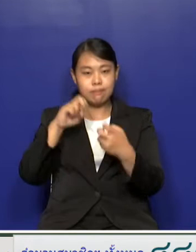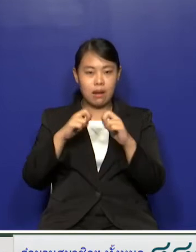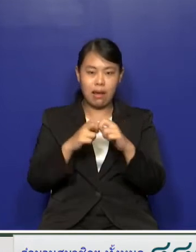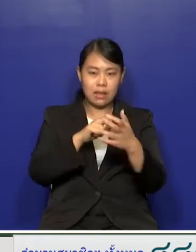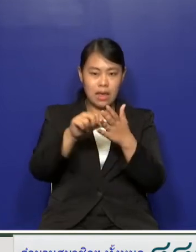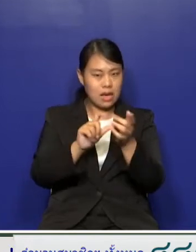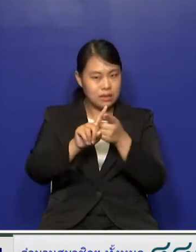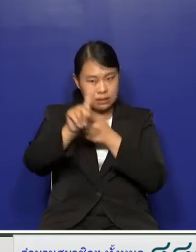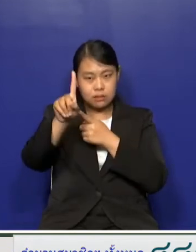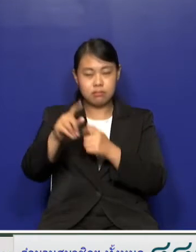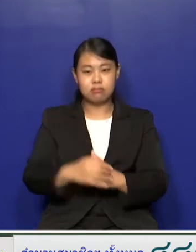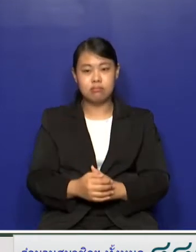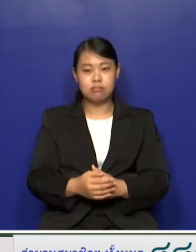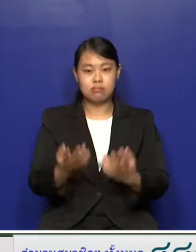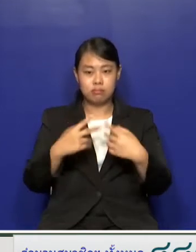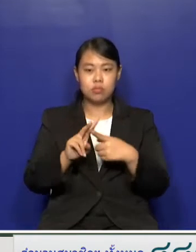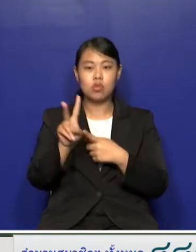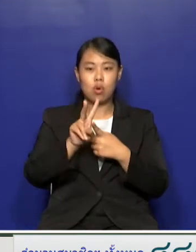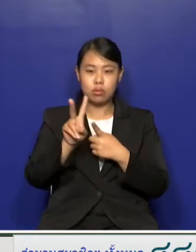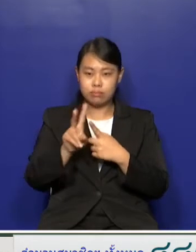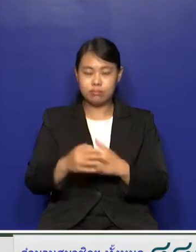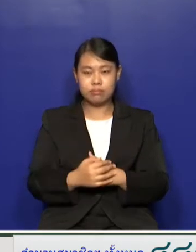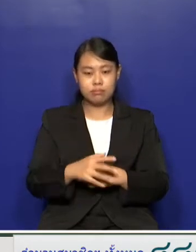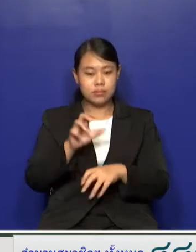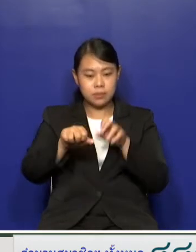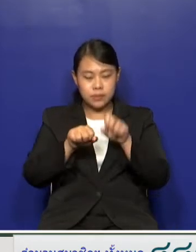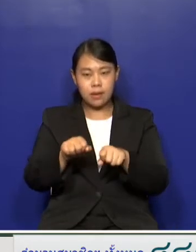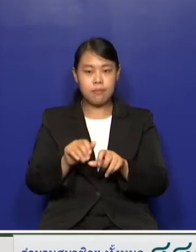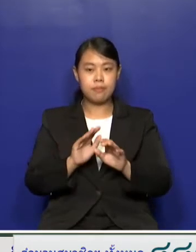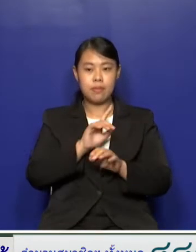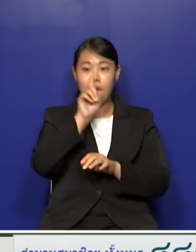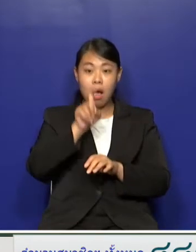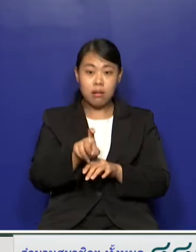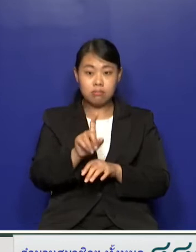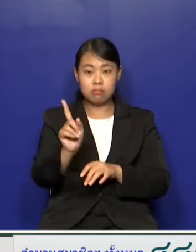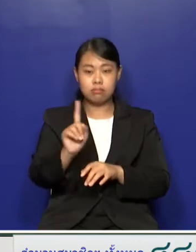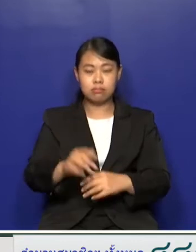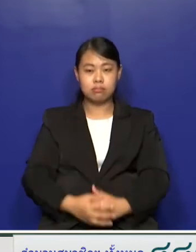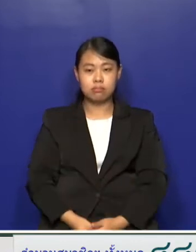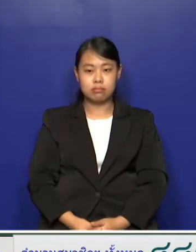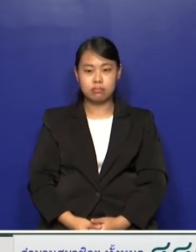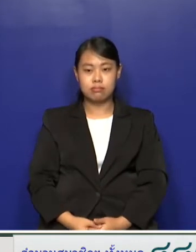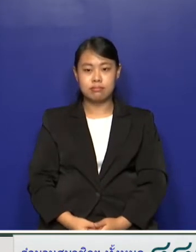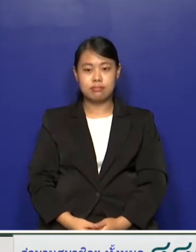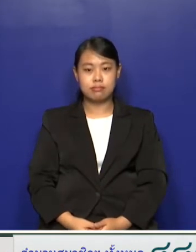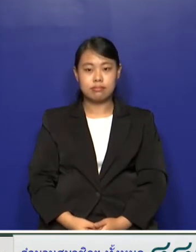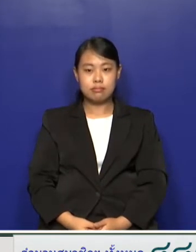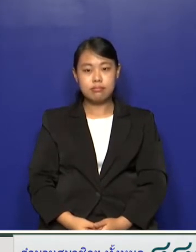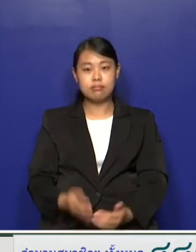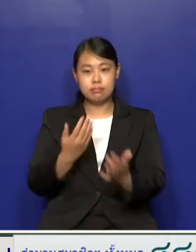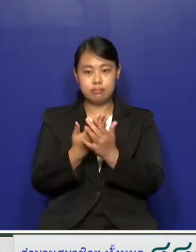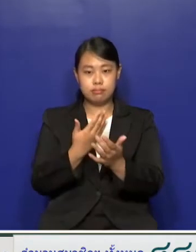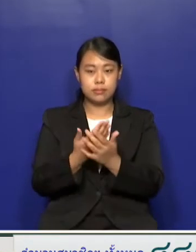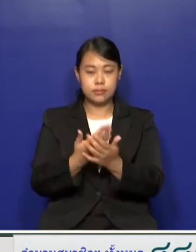นะครับอันที่สองที่บ่อยากตั้งข้อสังเกตและก็เป็นคำถามถามว่าแต่ในกรณีเงินเยียวยา